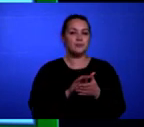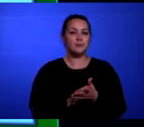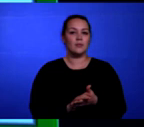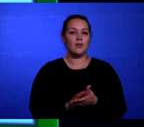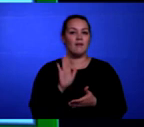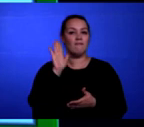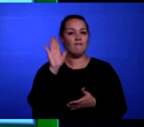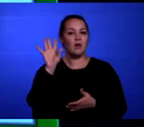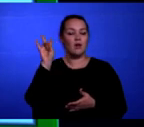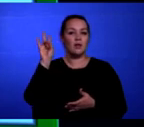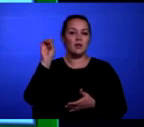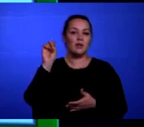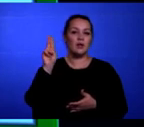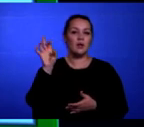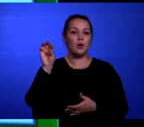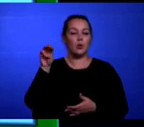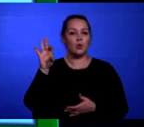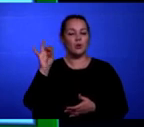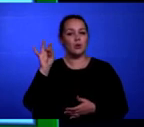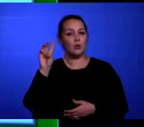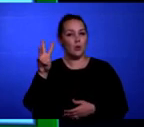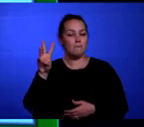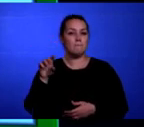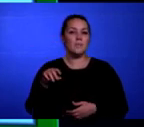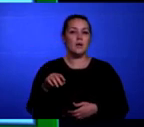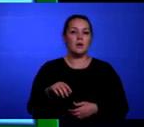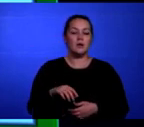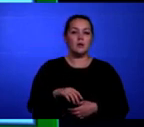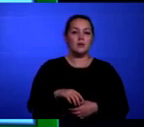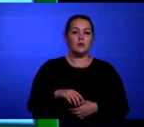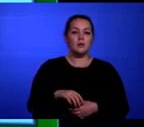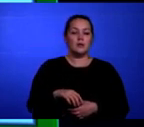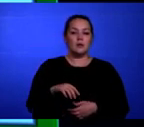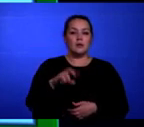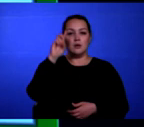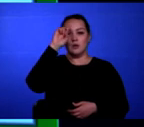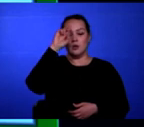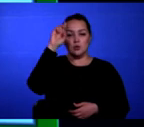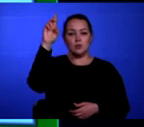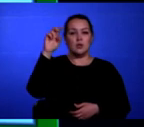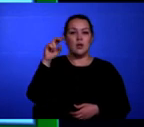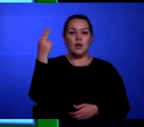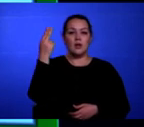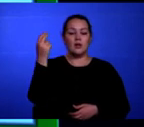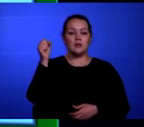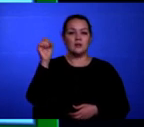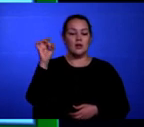некотором царстве в некотором государстве и слова царстве-государстве